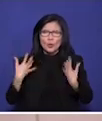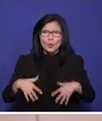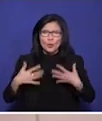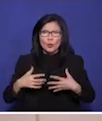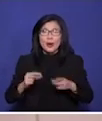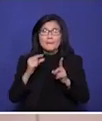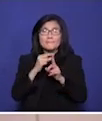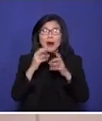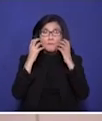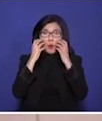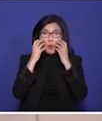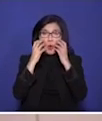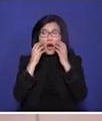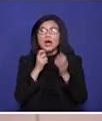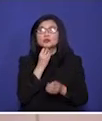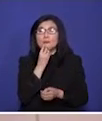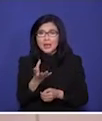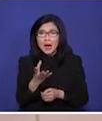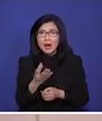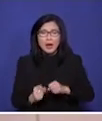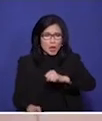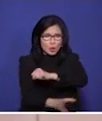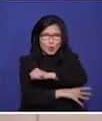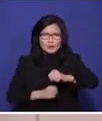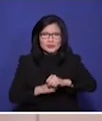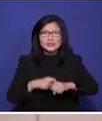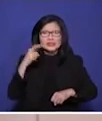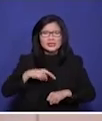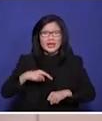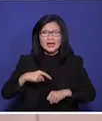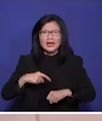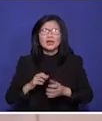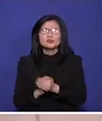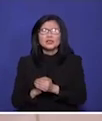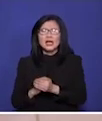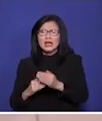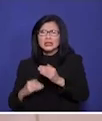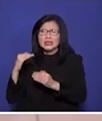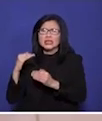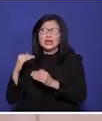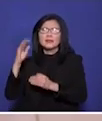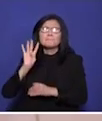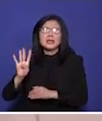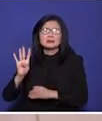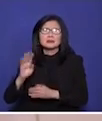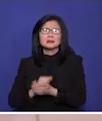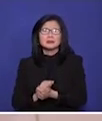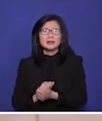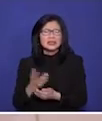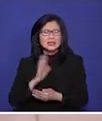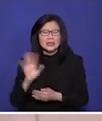mengatakan bahwa korupsi di Indonesia sudah stadium 4 meskipun ini saya enggak setuju saya enggak setuju tapi